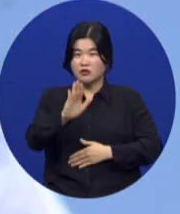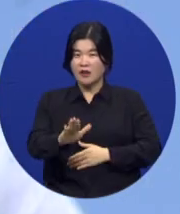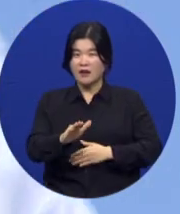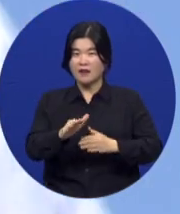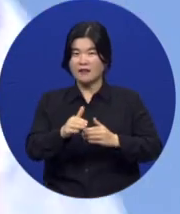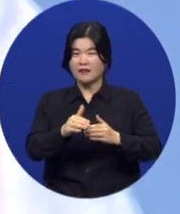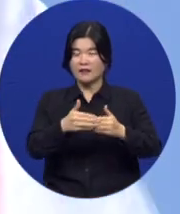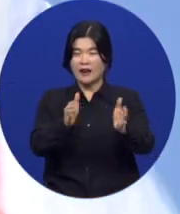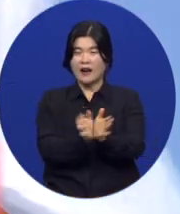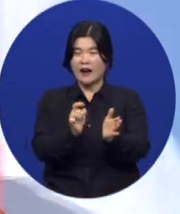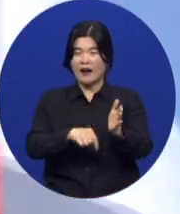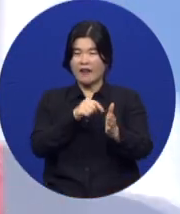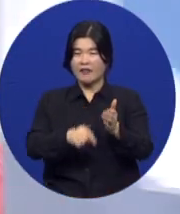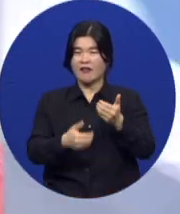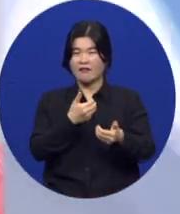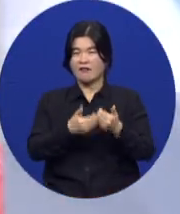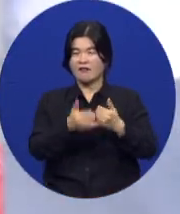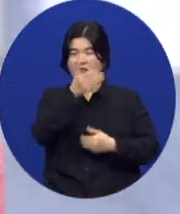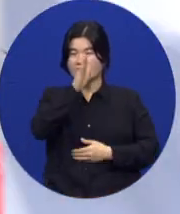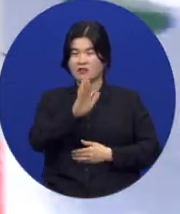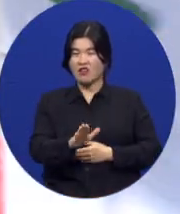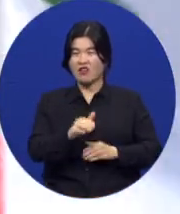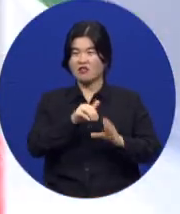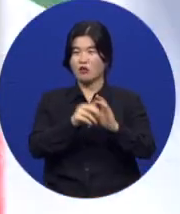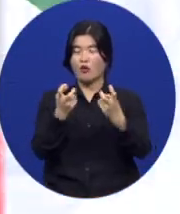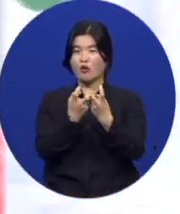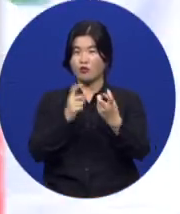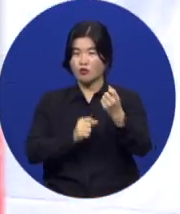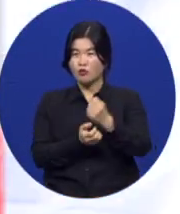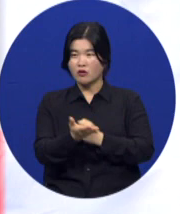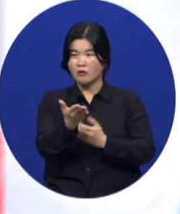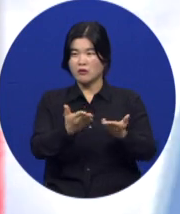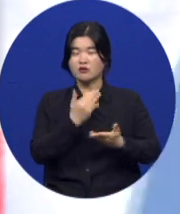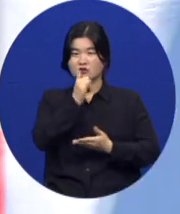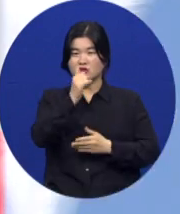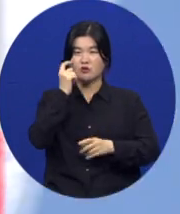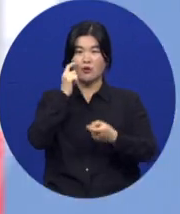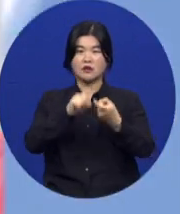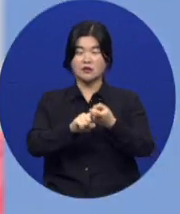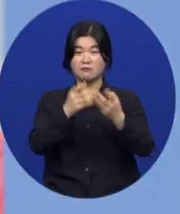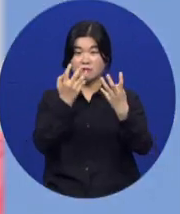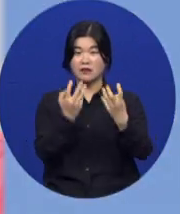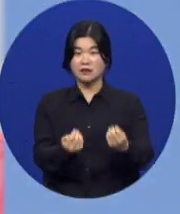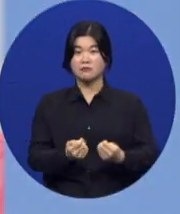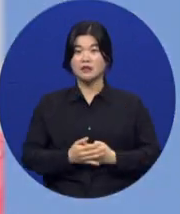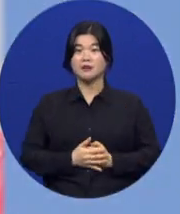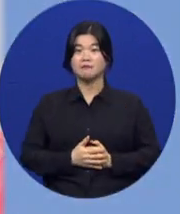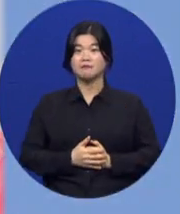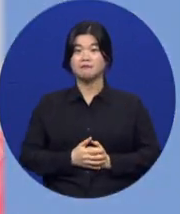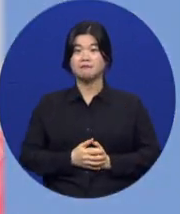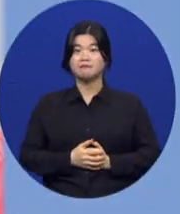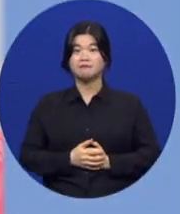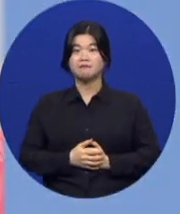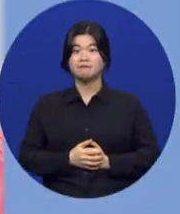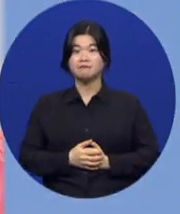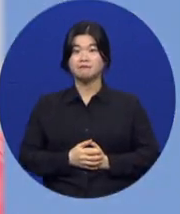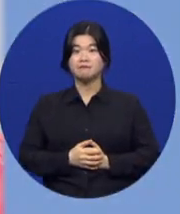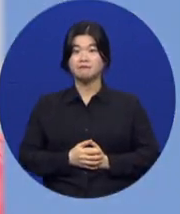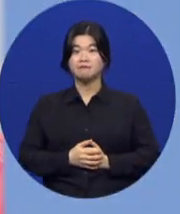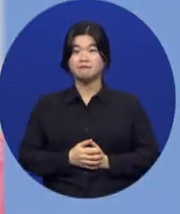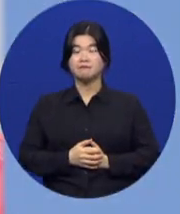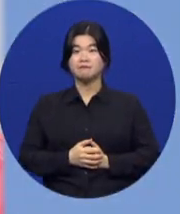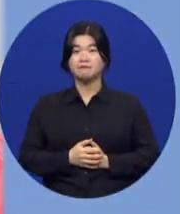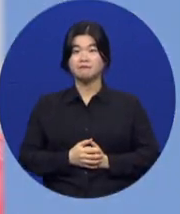당내 반발이 이어지면서 선거 구도에 어떤 영향을 끼칠지 주목됩니다 mbc 뉴스 소원입니다